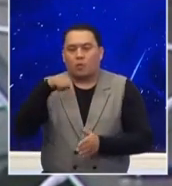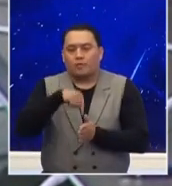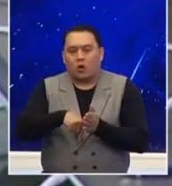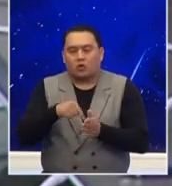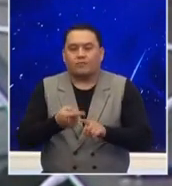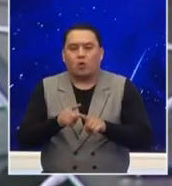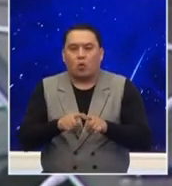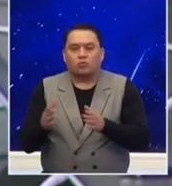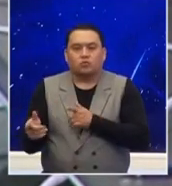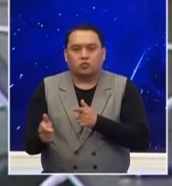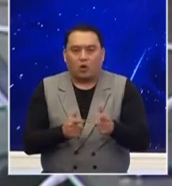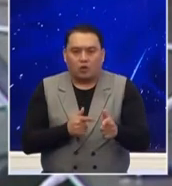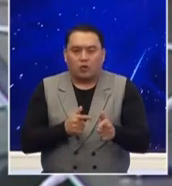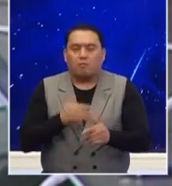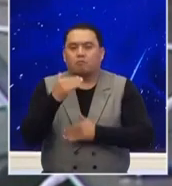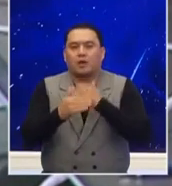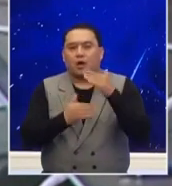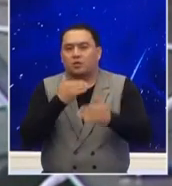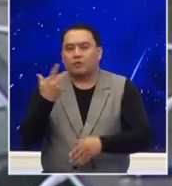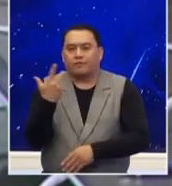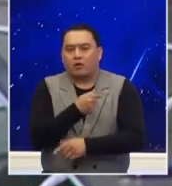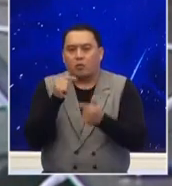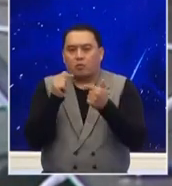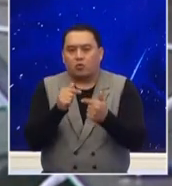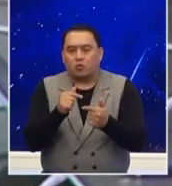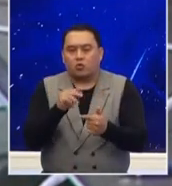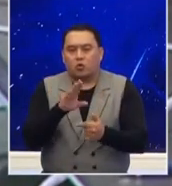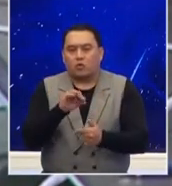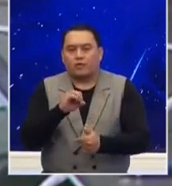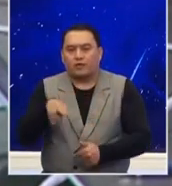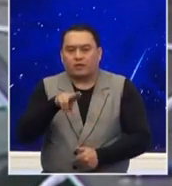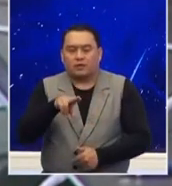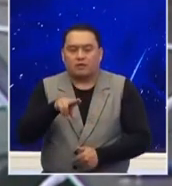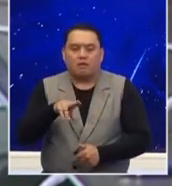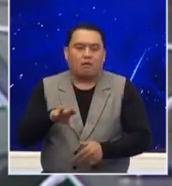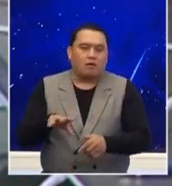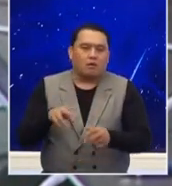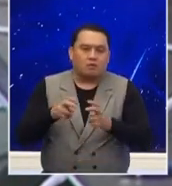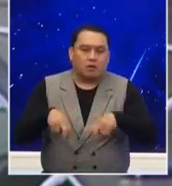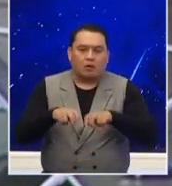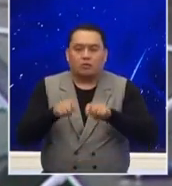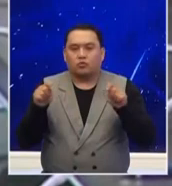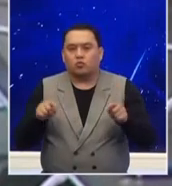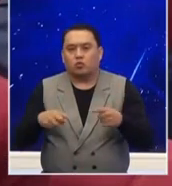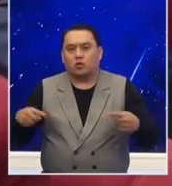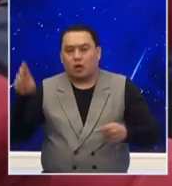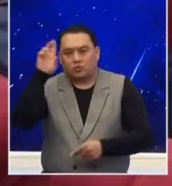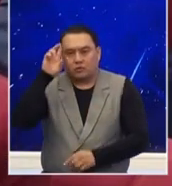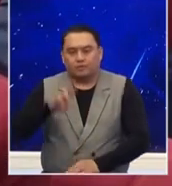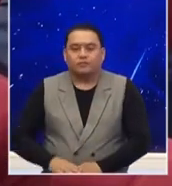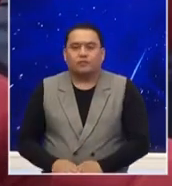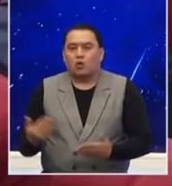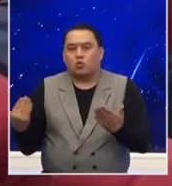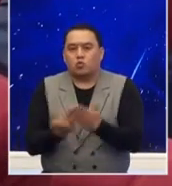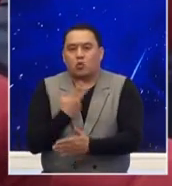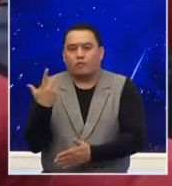же порядка, что наиболее перспективные вакцины против COVID-19, разрабатываемых в других странах. Новая